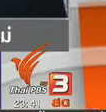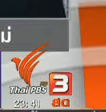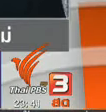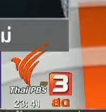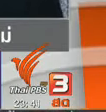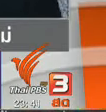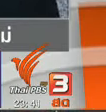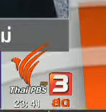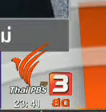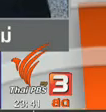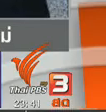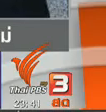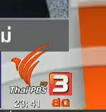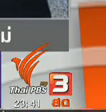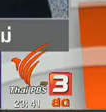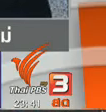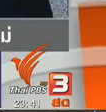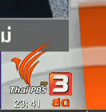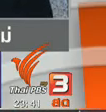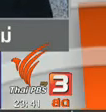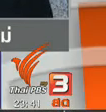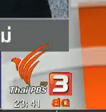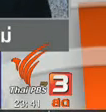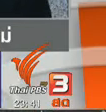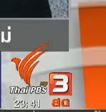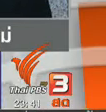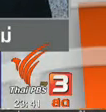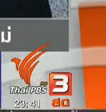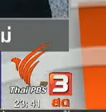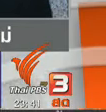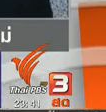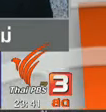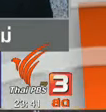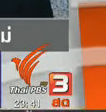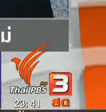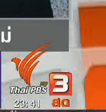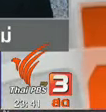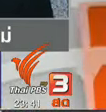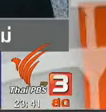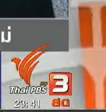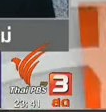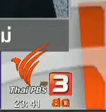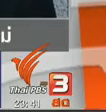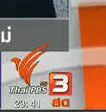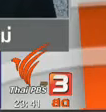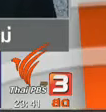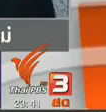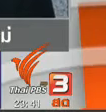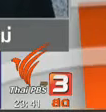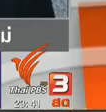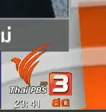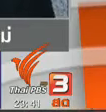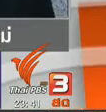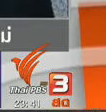นได้เป็นสักขีพยานของการต่อสู้ทางการเมืองเพื่อประชาธิปไตยเ